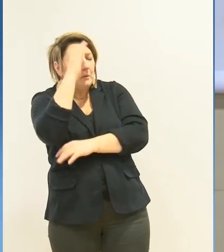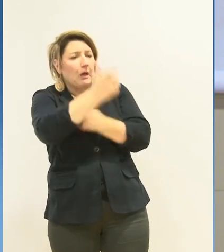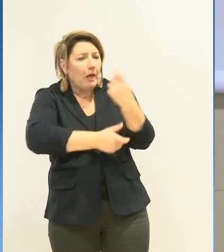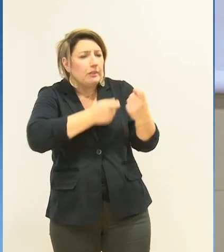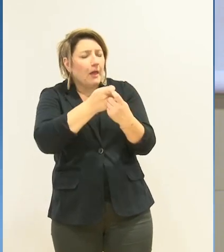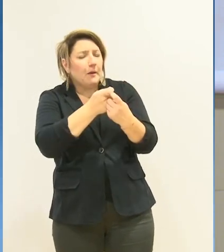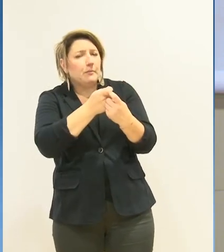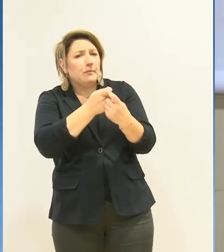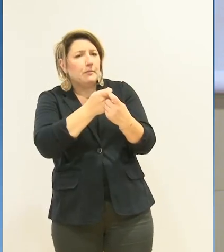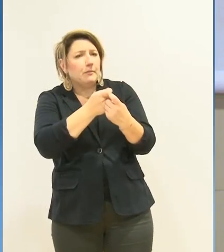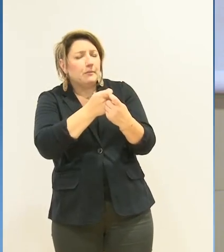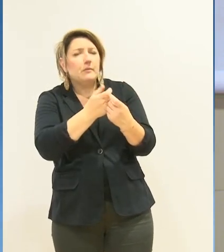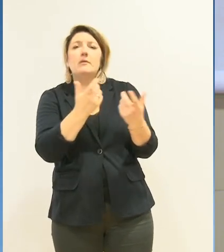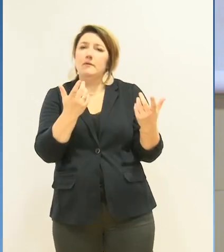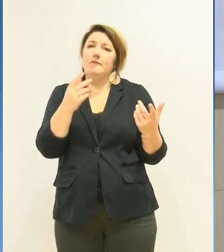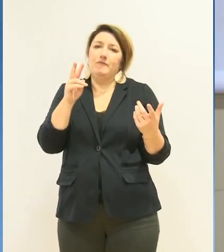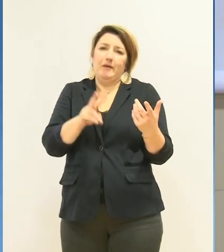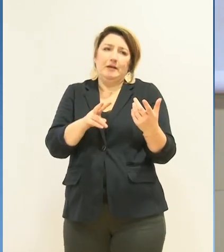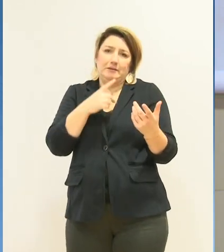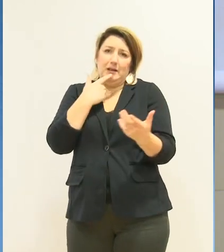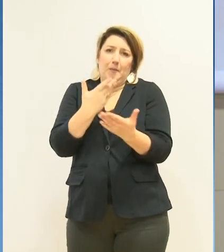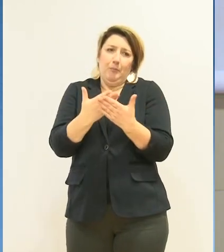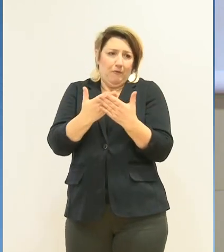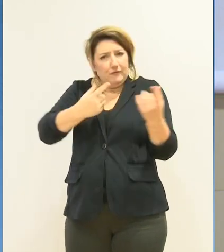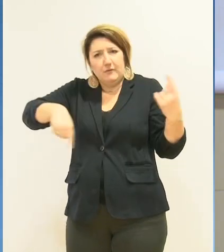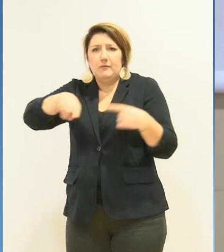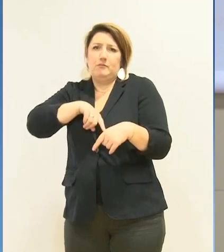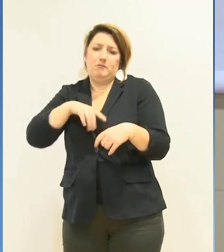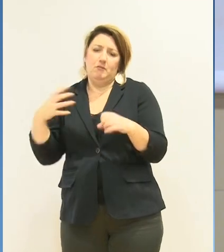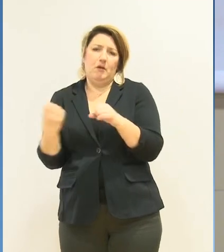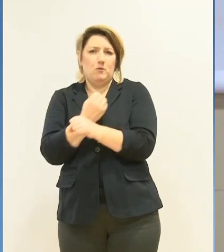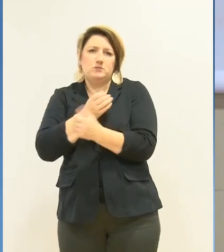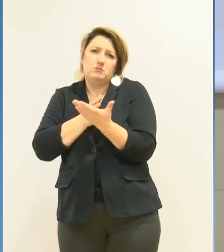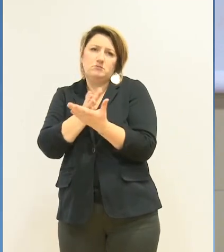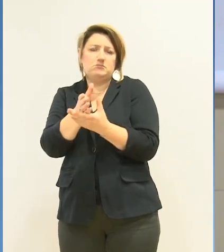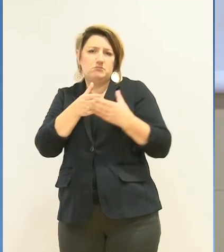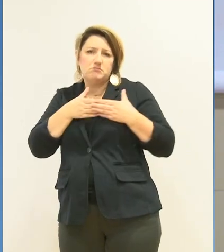c'est une condition de notre réussite collective je vous remercie